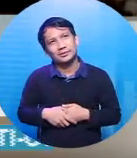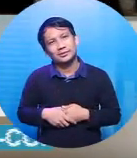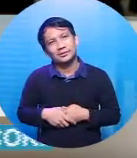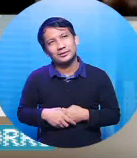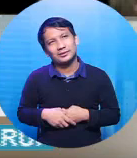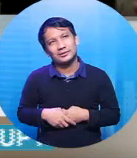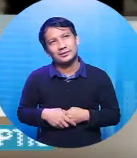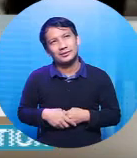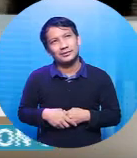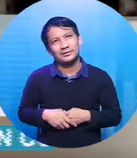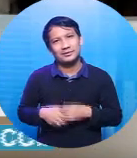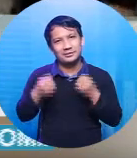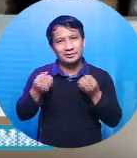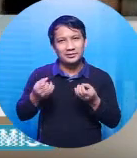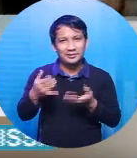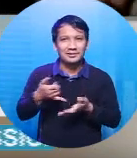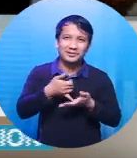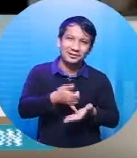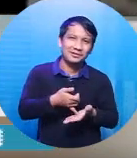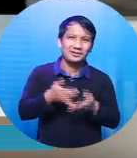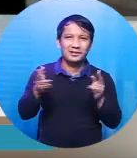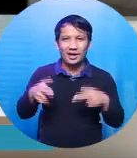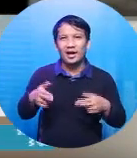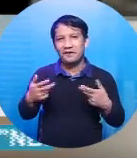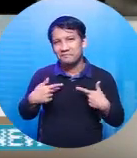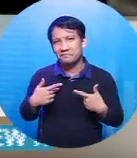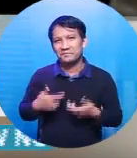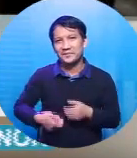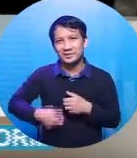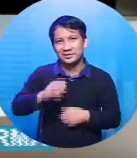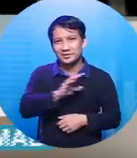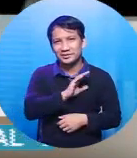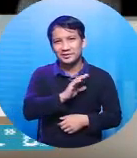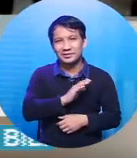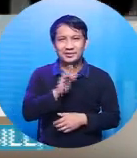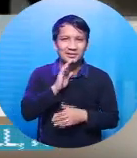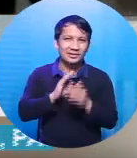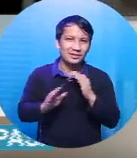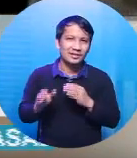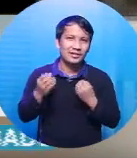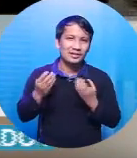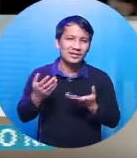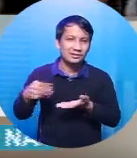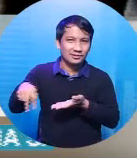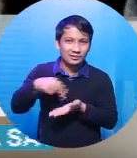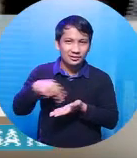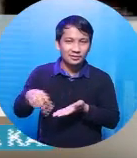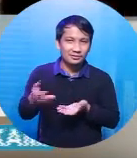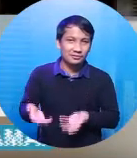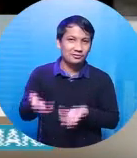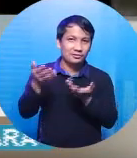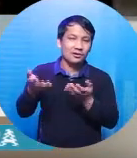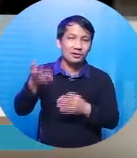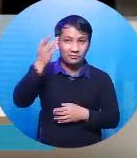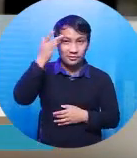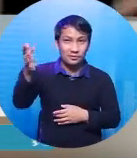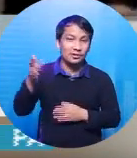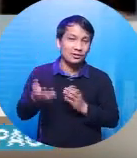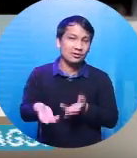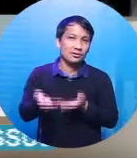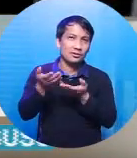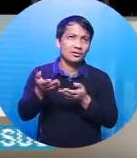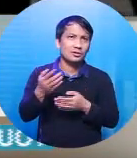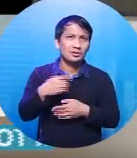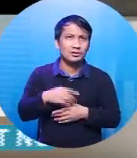Hindi pa rin po. Gaano karami, pero at least meron lang. Napaka-humble mo naman. Kasi ang galing mo, ang galing nyo talaga. Ang galing talaga, in fairness. In